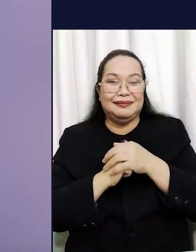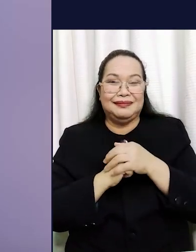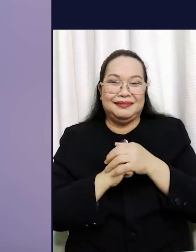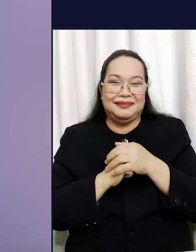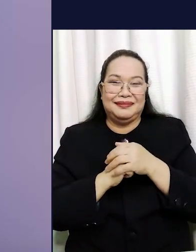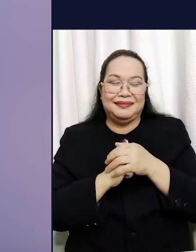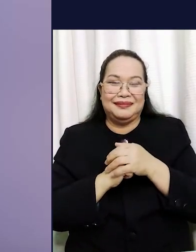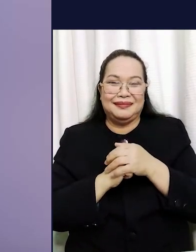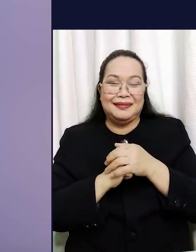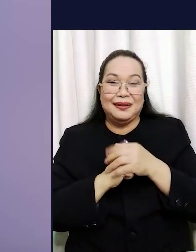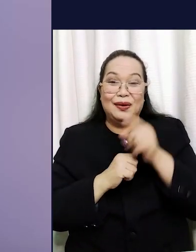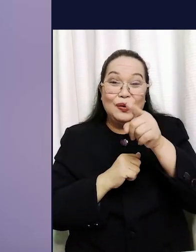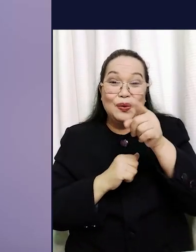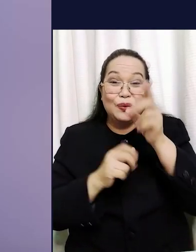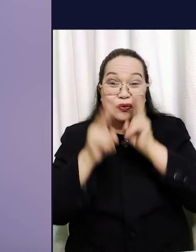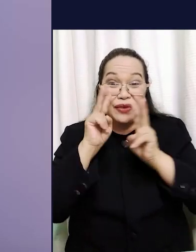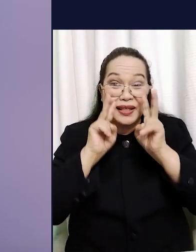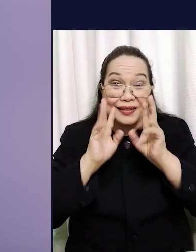konting, di ba?